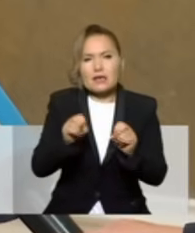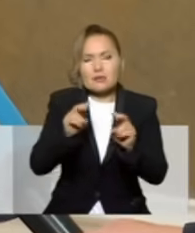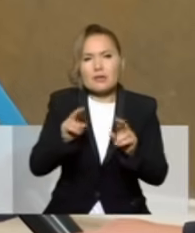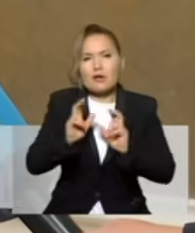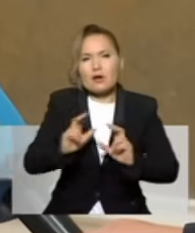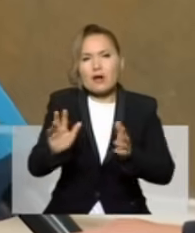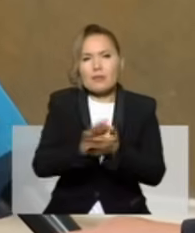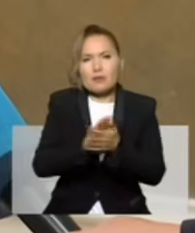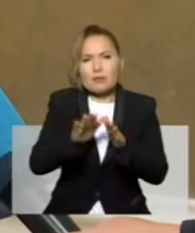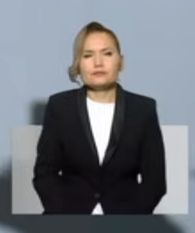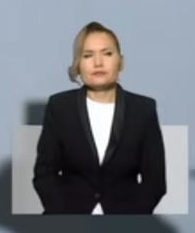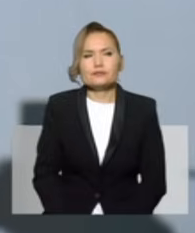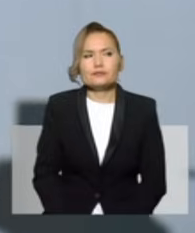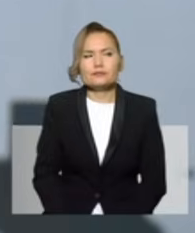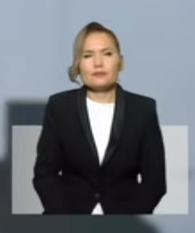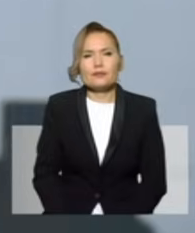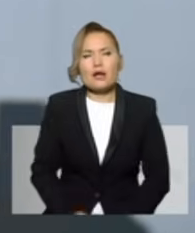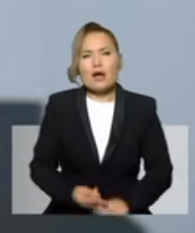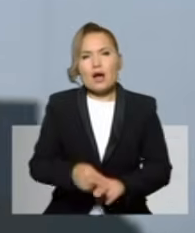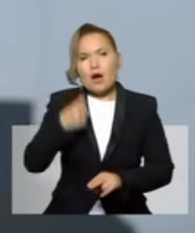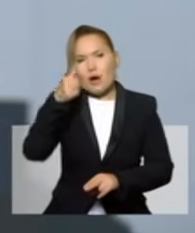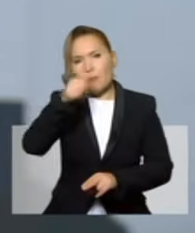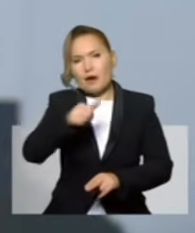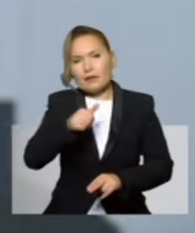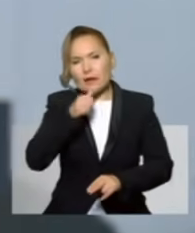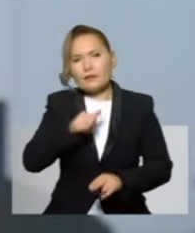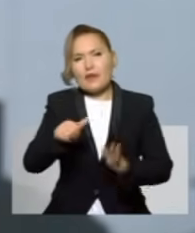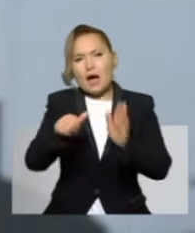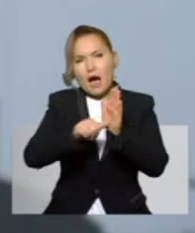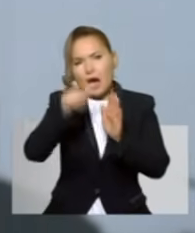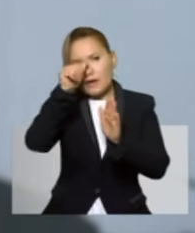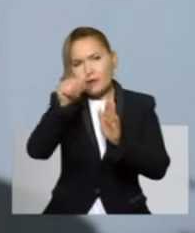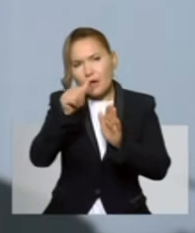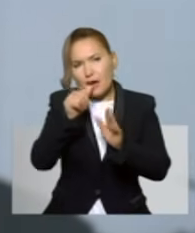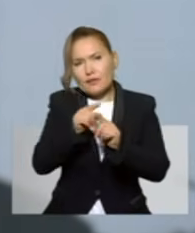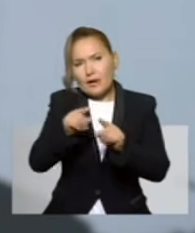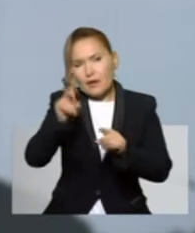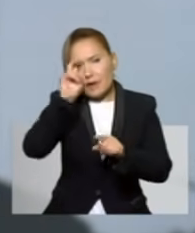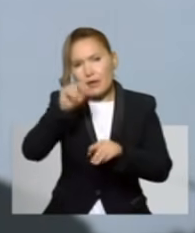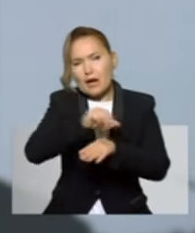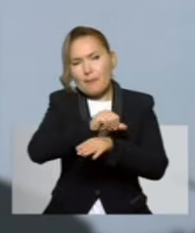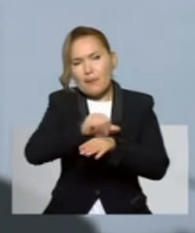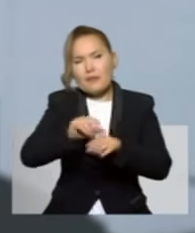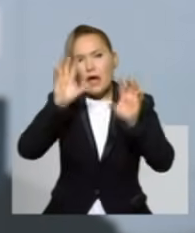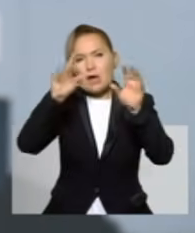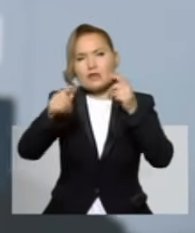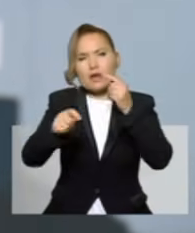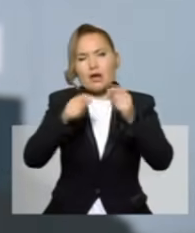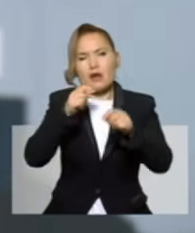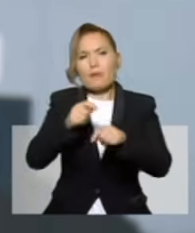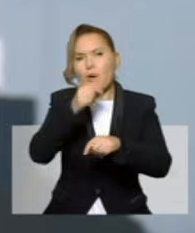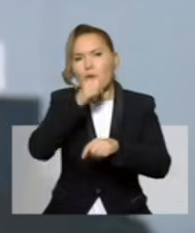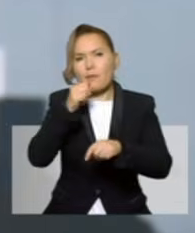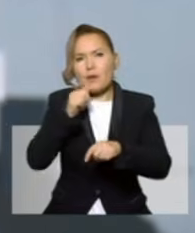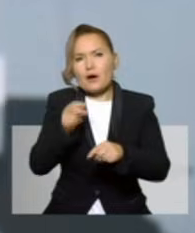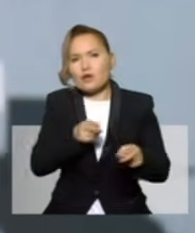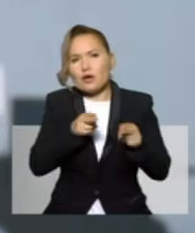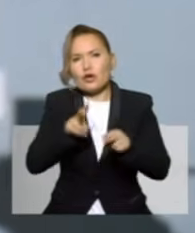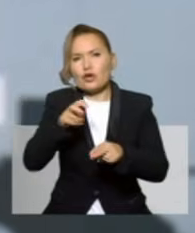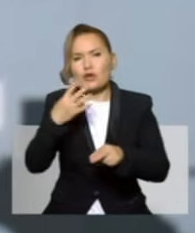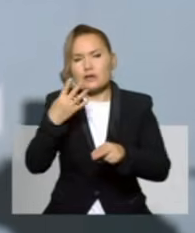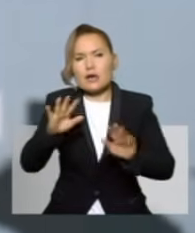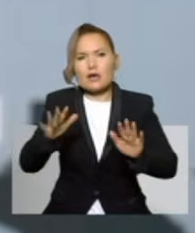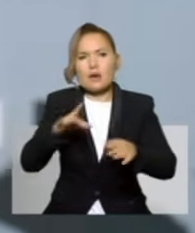оларды қолдап отырмыз. Осы жылдың алғашқы 6 айында мемлекеттік шекараны заңсыз кесіп өтудің 240 дерегі